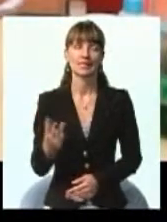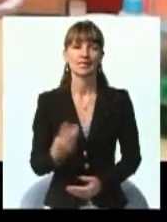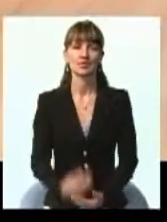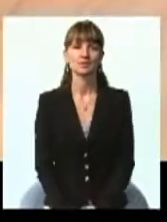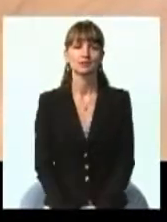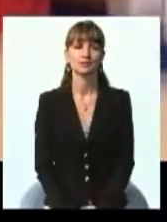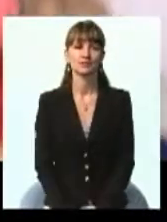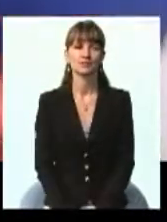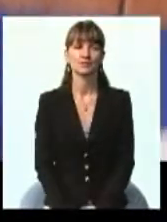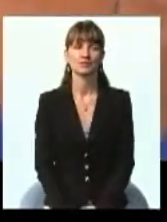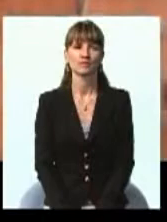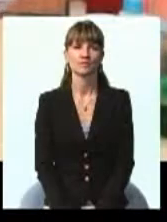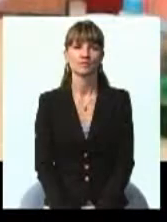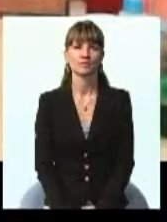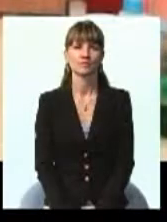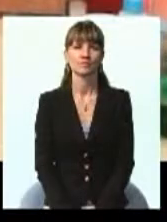1, 2, 3.